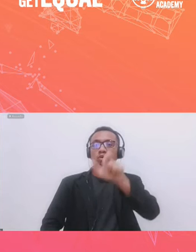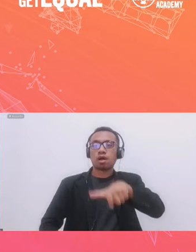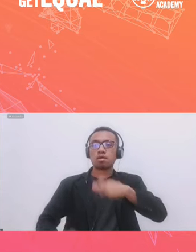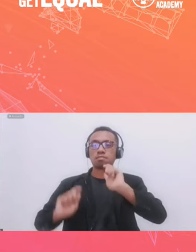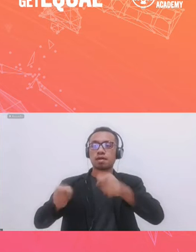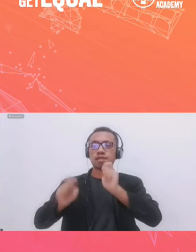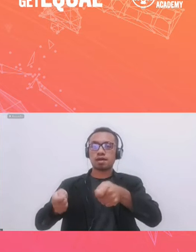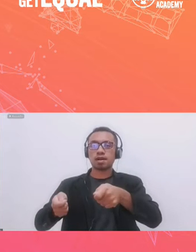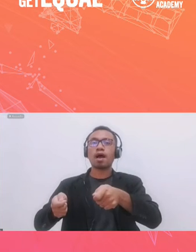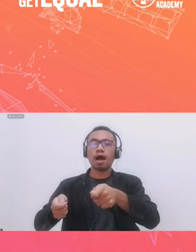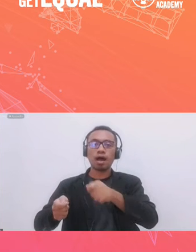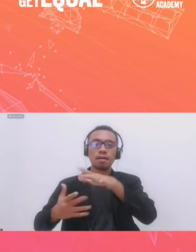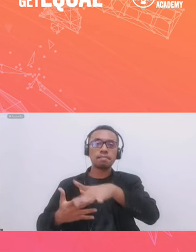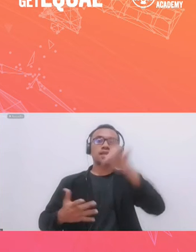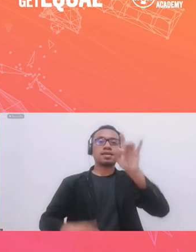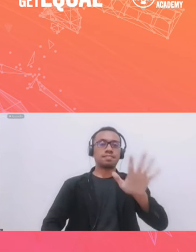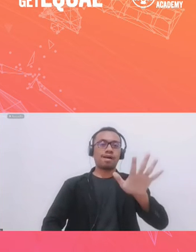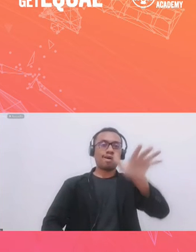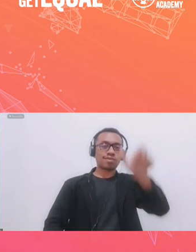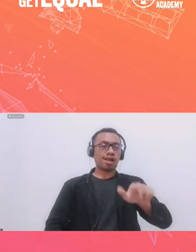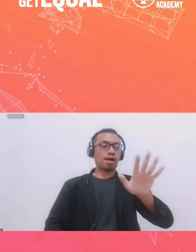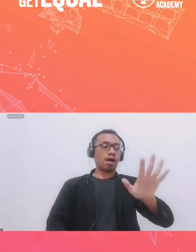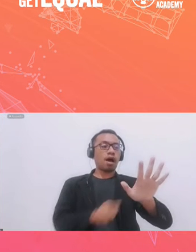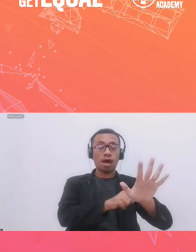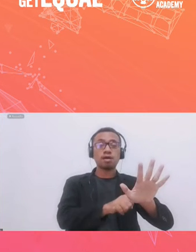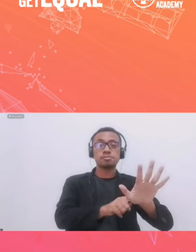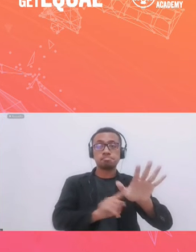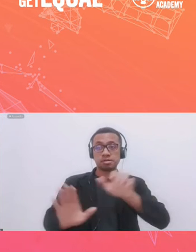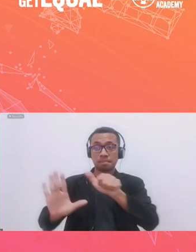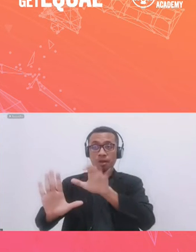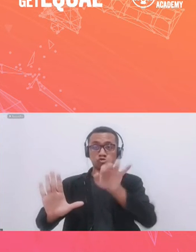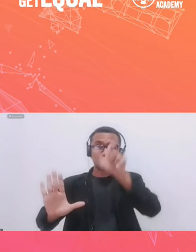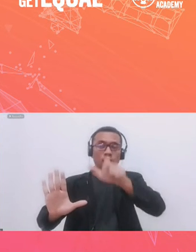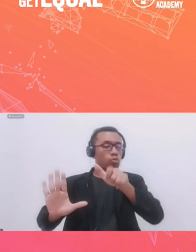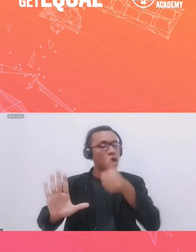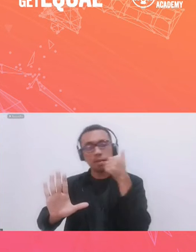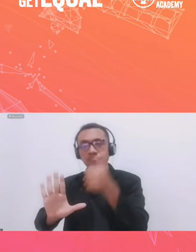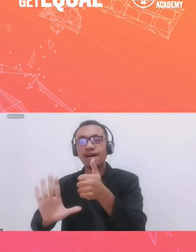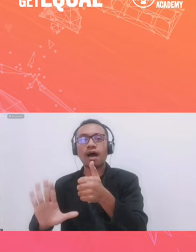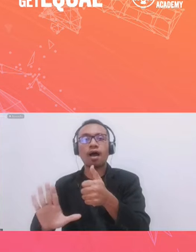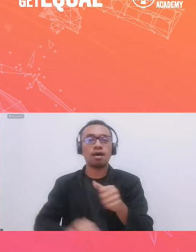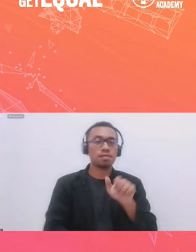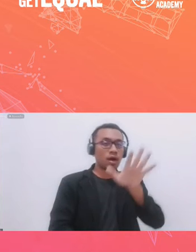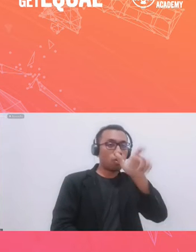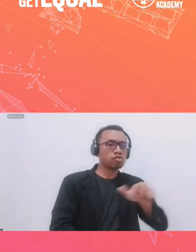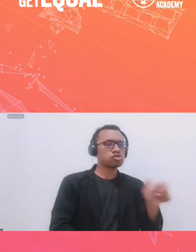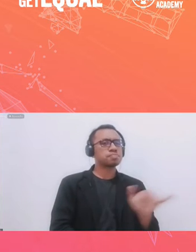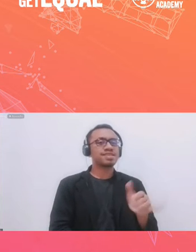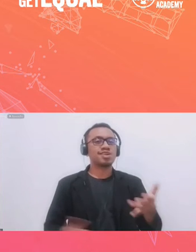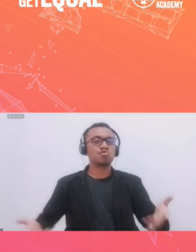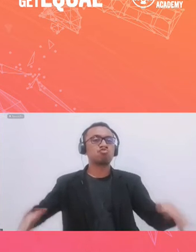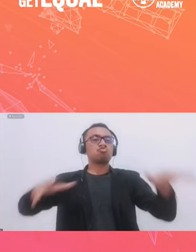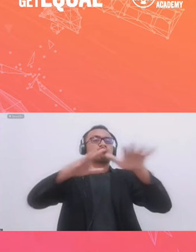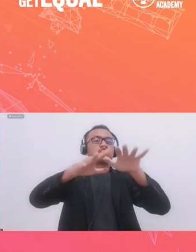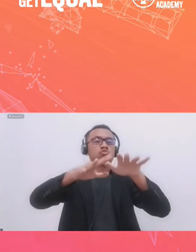itu, dan ini semua anak-anak hebat. Jadi 5 ini hanya puncak gunung es dari anak-anak Indonesia, anak-anak